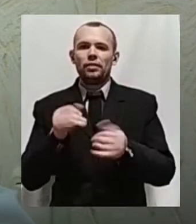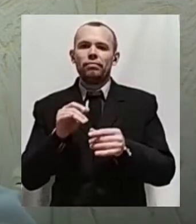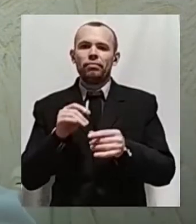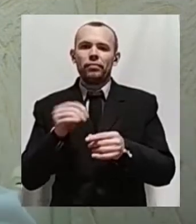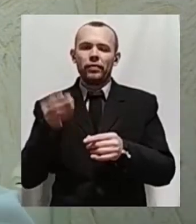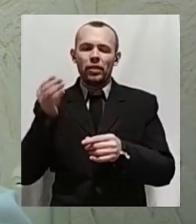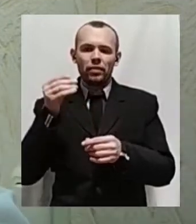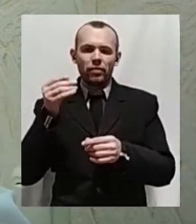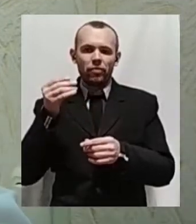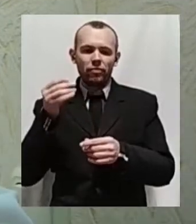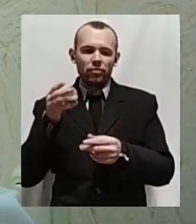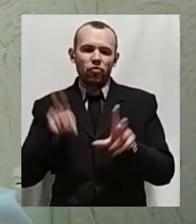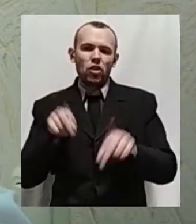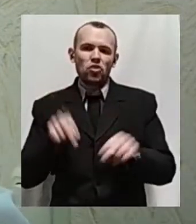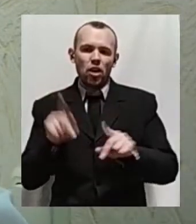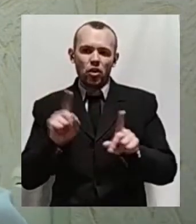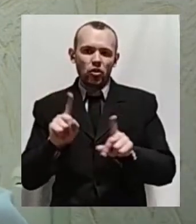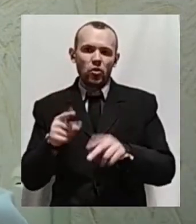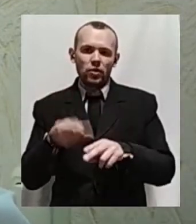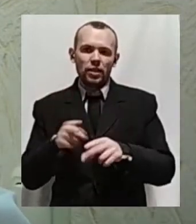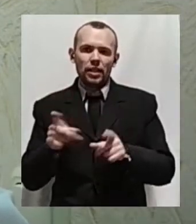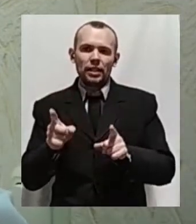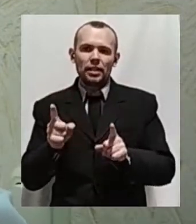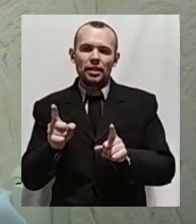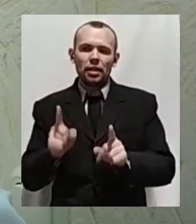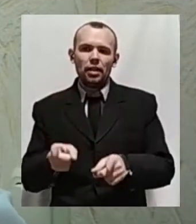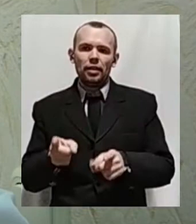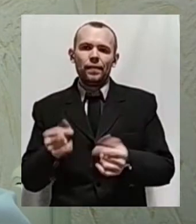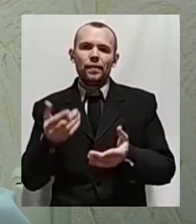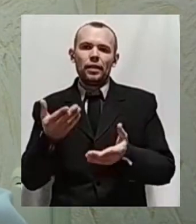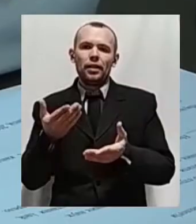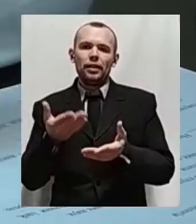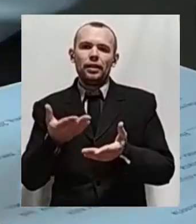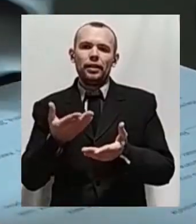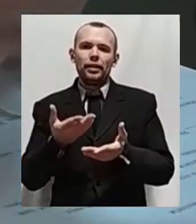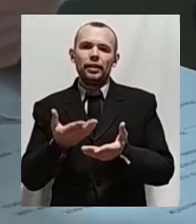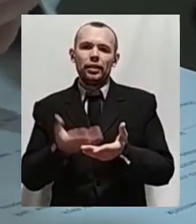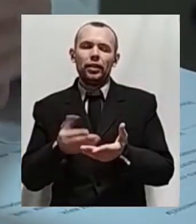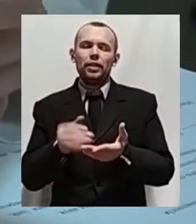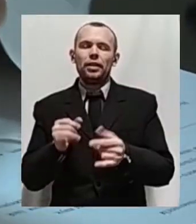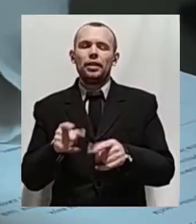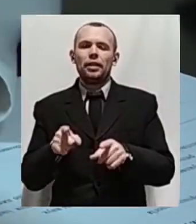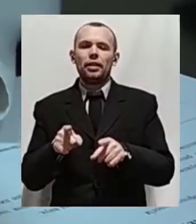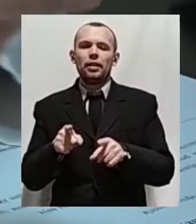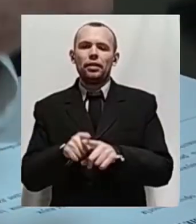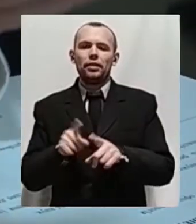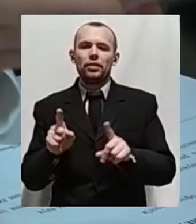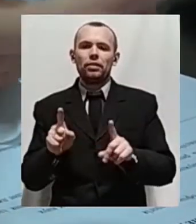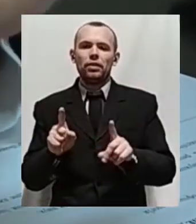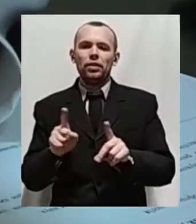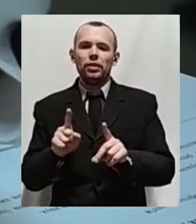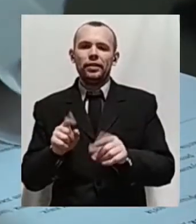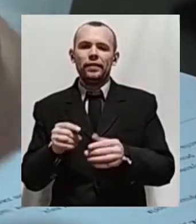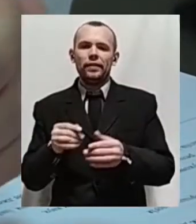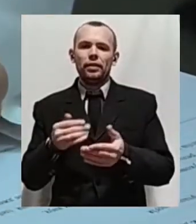мінімальний зір, але вона вже могла розрізняти, що це рука, вона могла порахувати пальці. Я не можу сказати, що це була сама складна